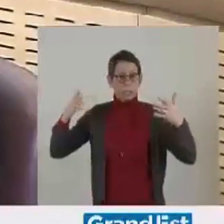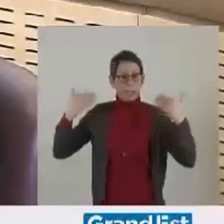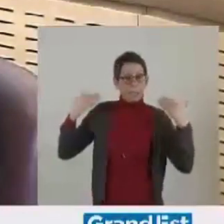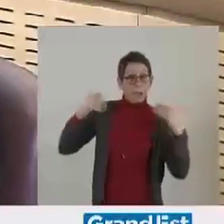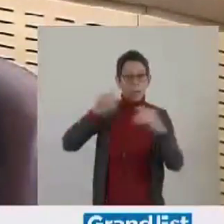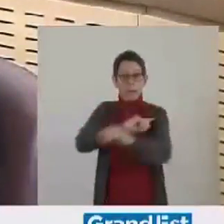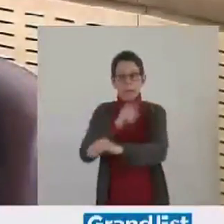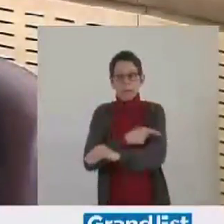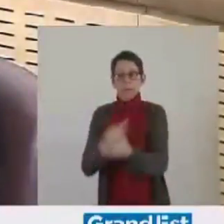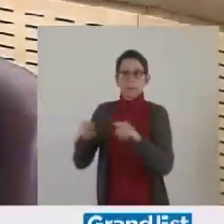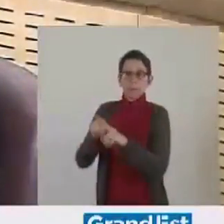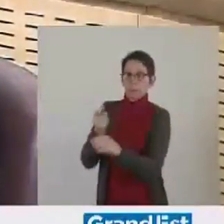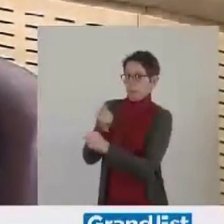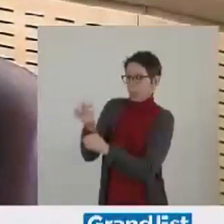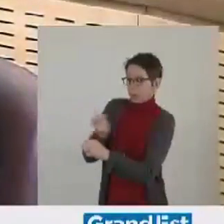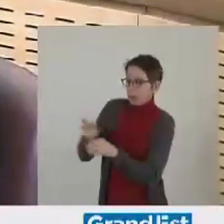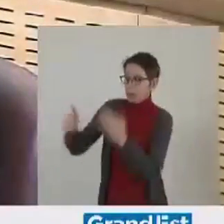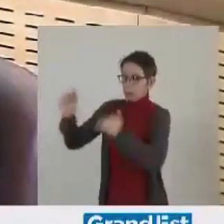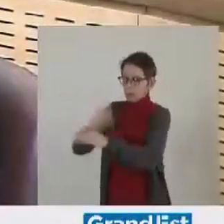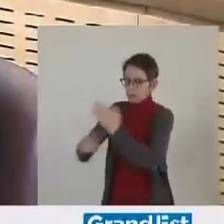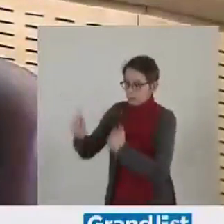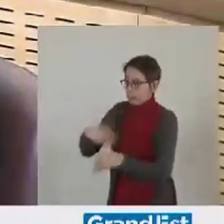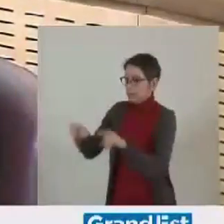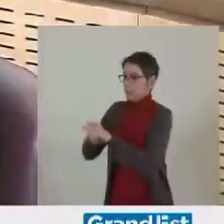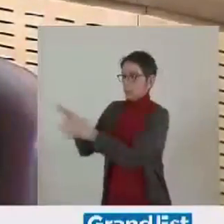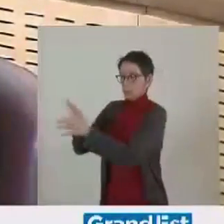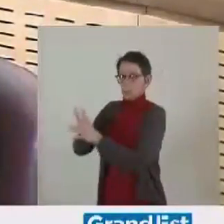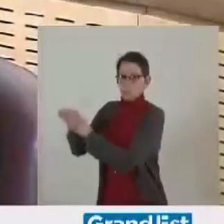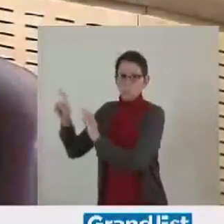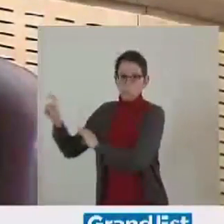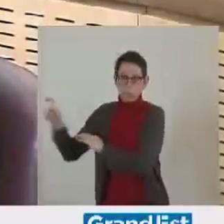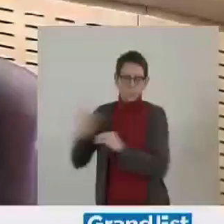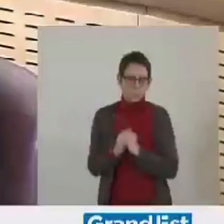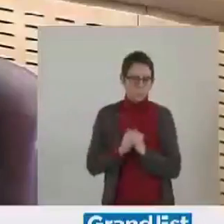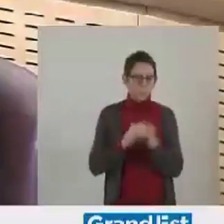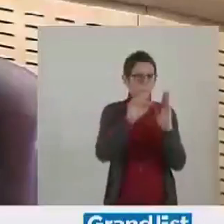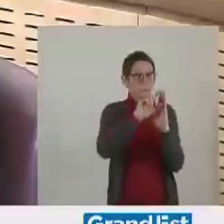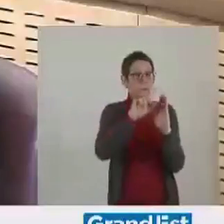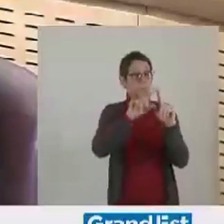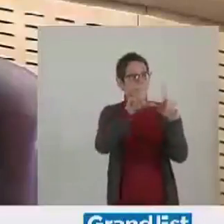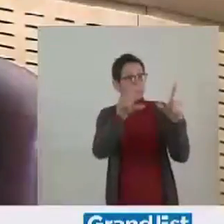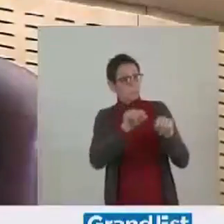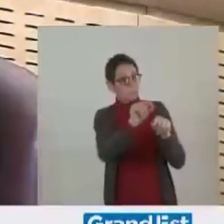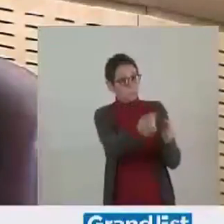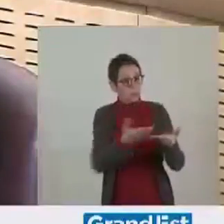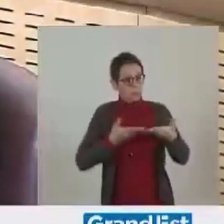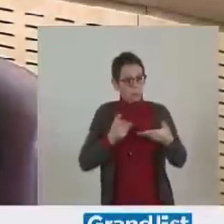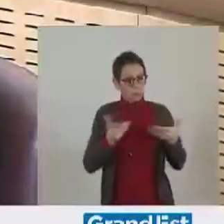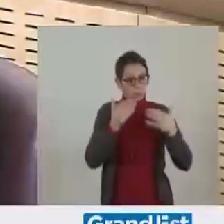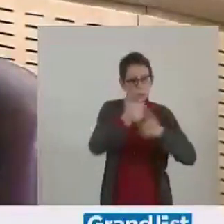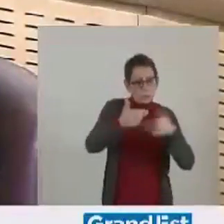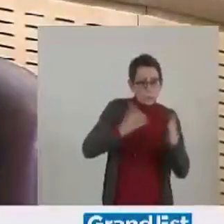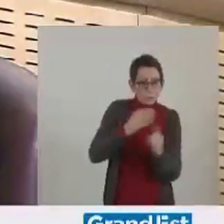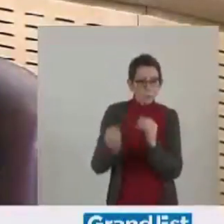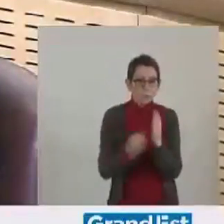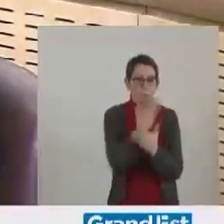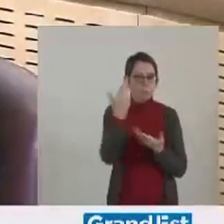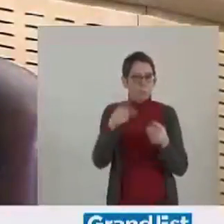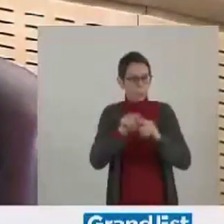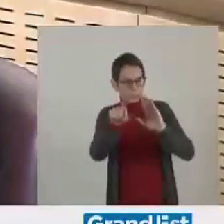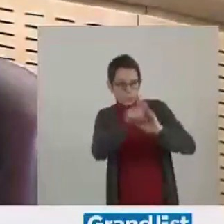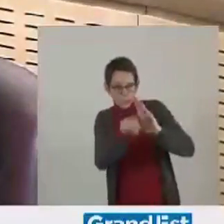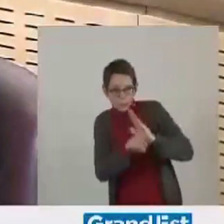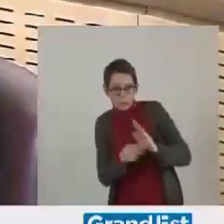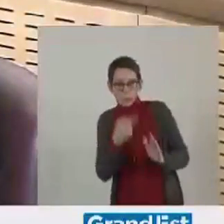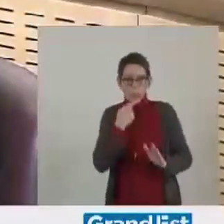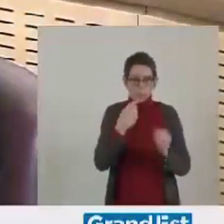déchets, coordination dans les domaines de l'eau. Ce budget propose un cadre renouvelé et global d'intervention. Il conforte, il